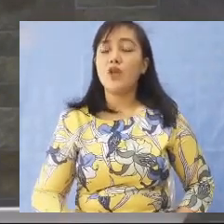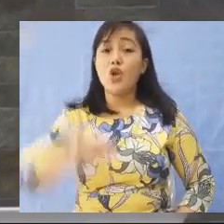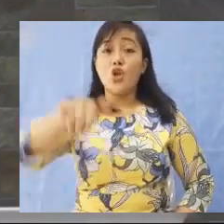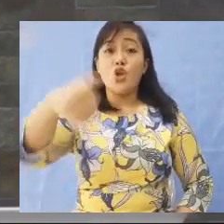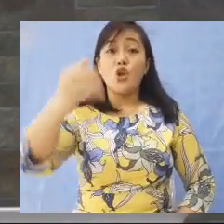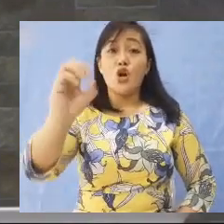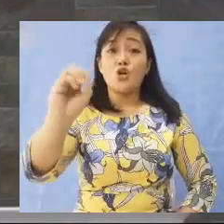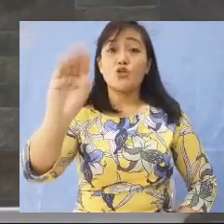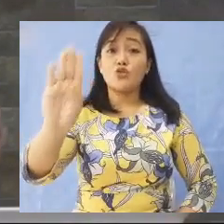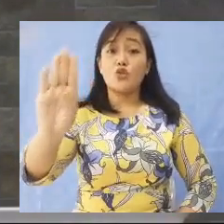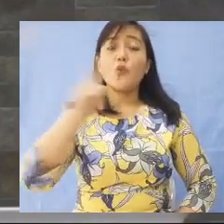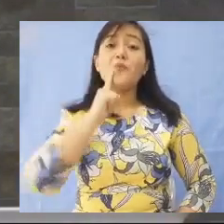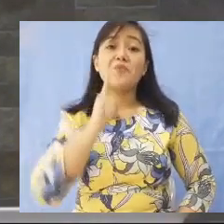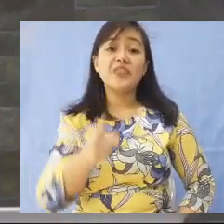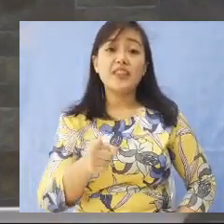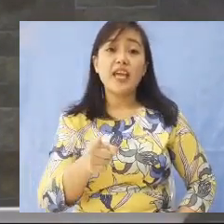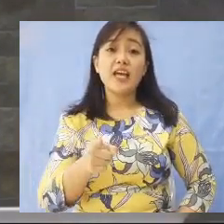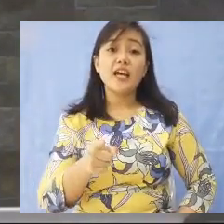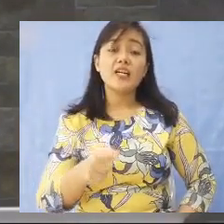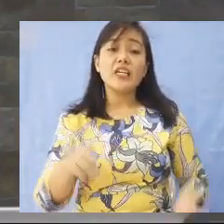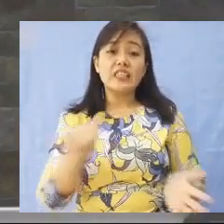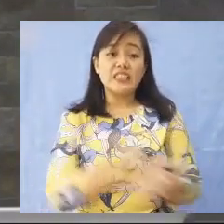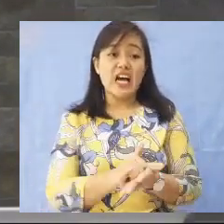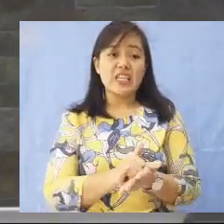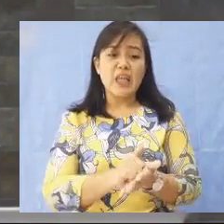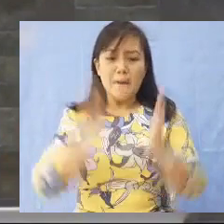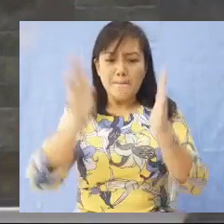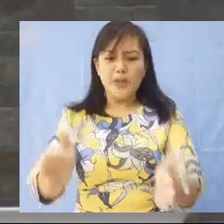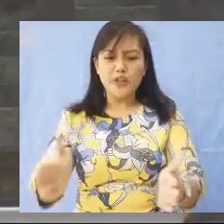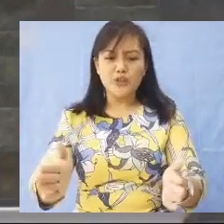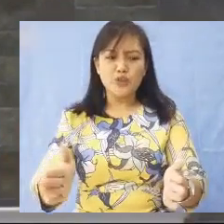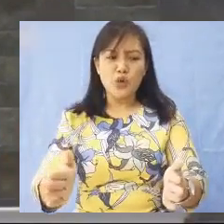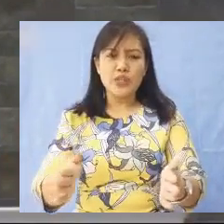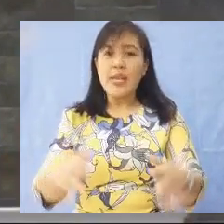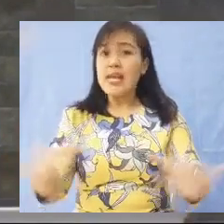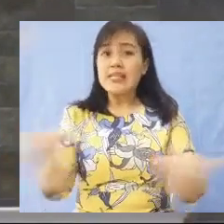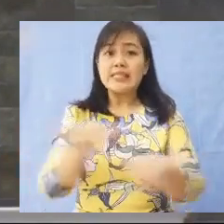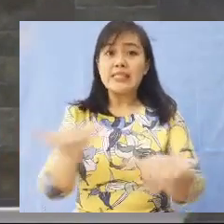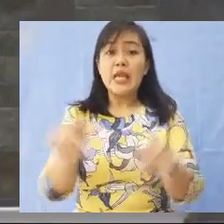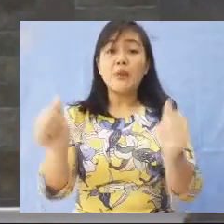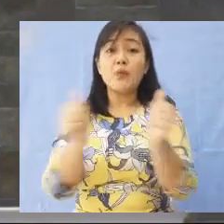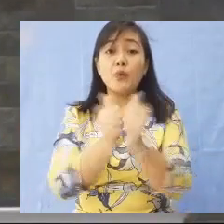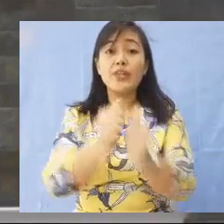nga, hindi nawawala ng pag-asa, yung tao pa kaya?